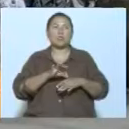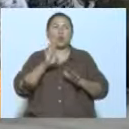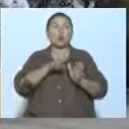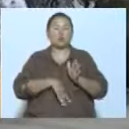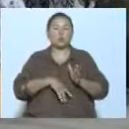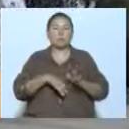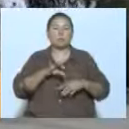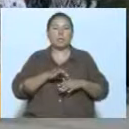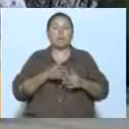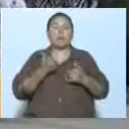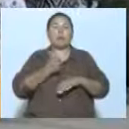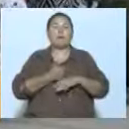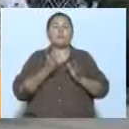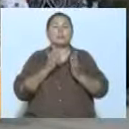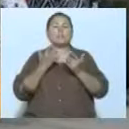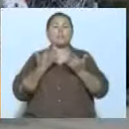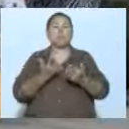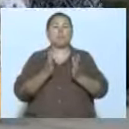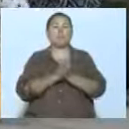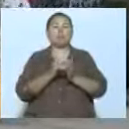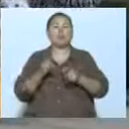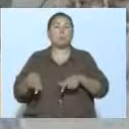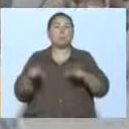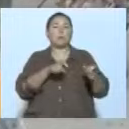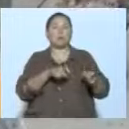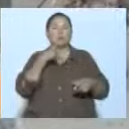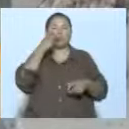Главное требование жителей – перенести полигон на другое место.